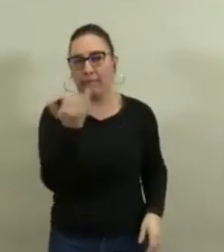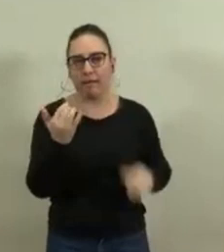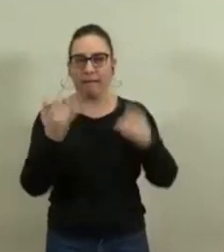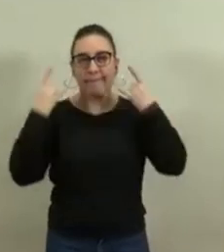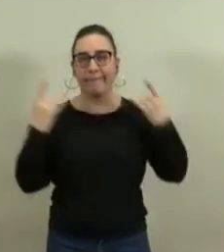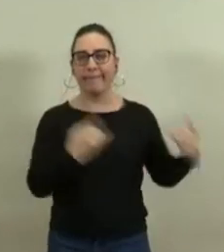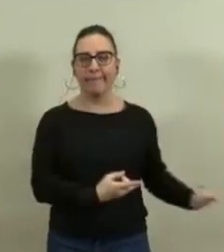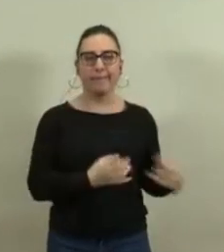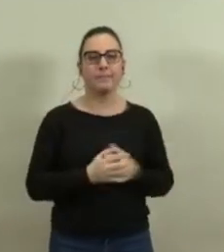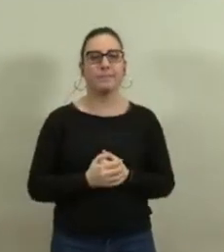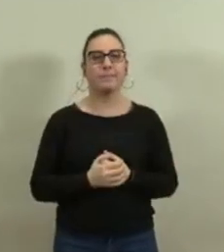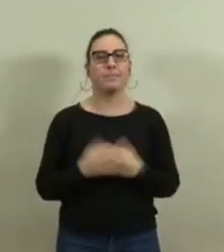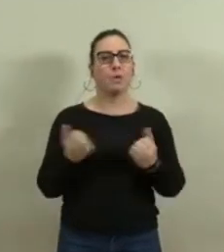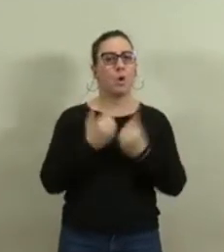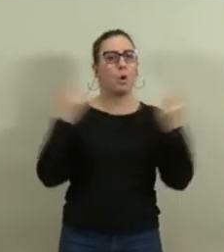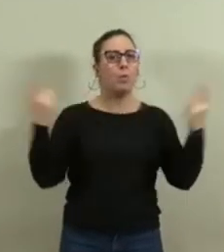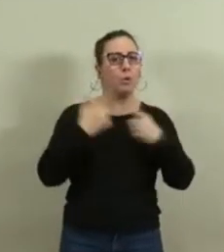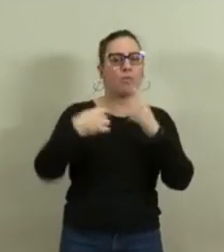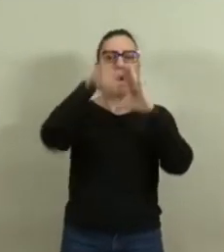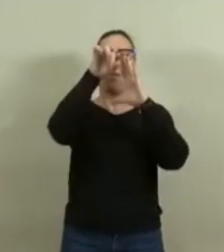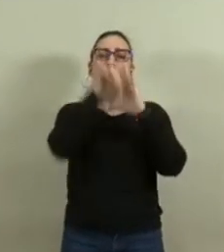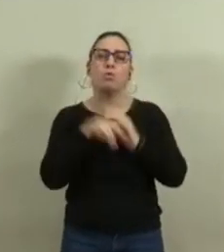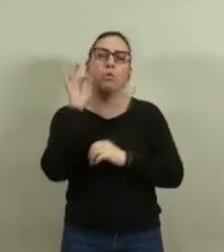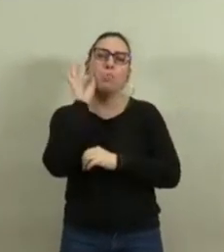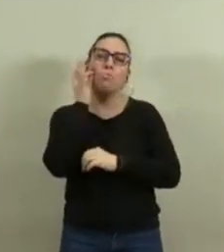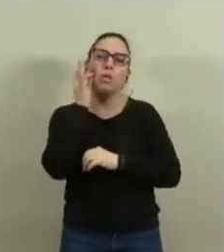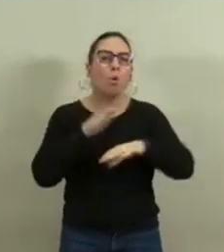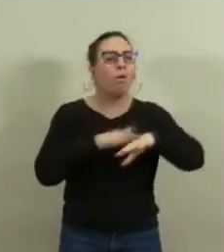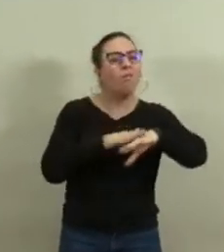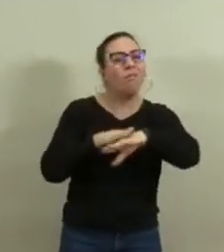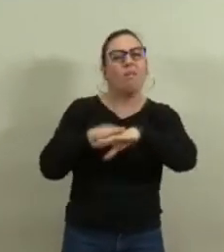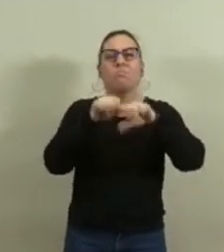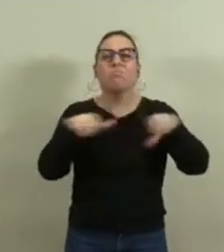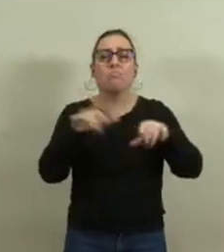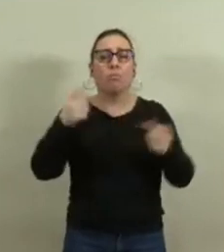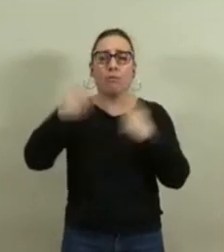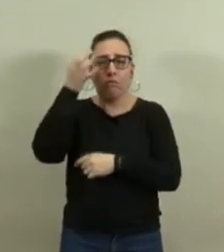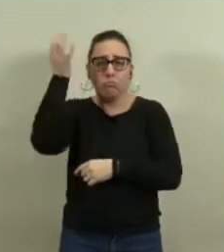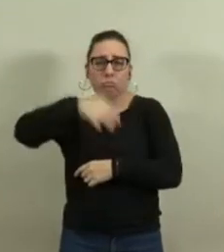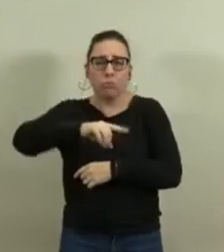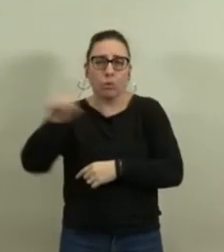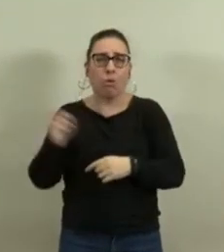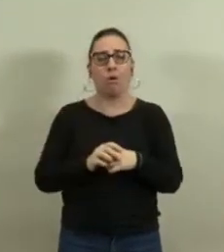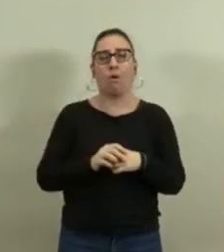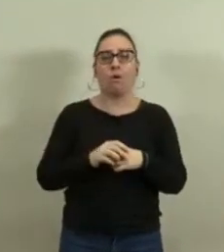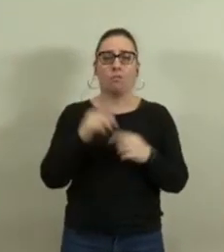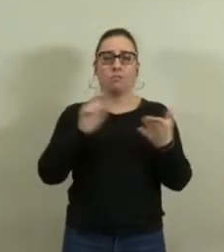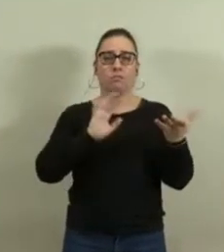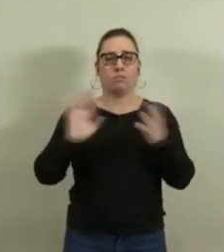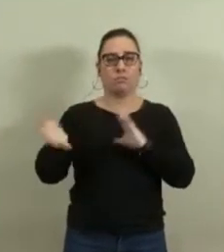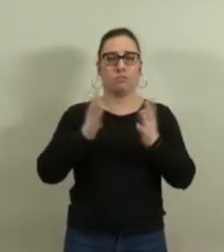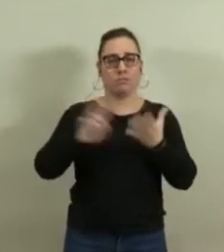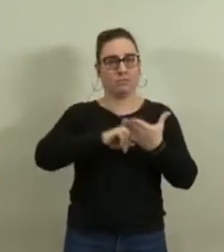avec une série d'énumérations de mesurettes pour lesquelles vous n'avez rien inventé, comme la traduction des conseils municipaux en langue des